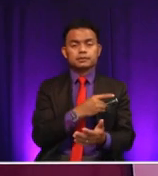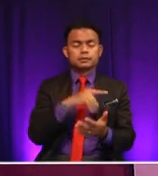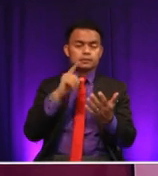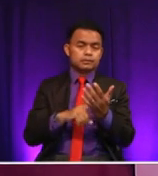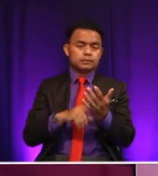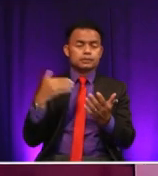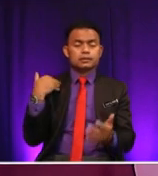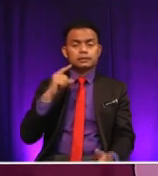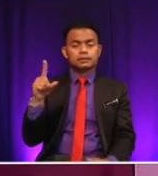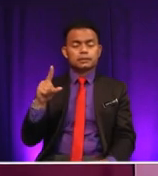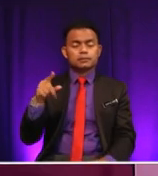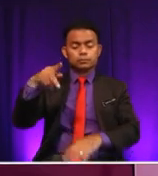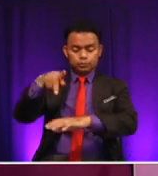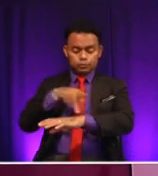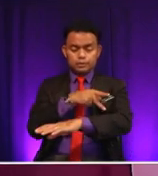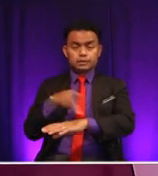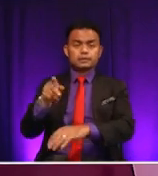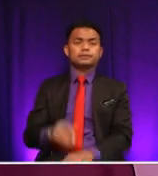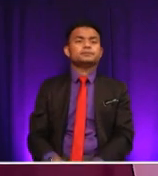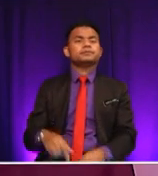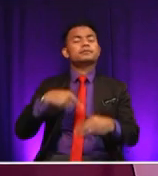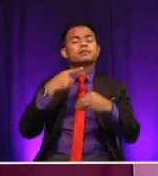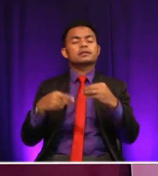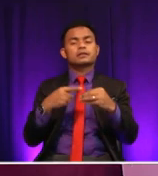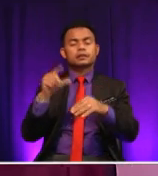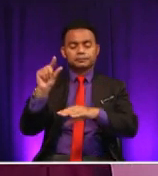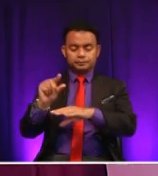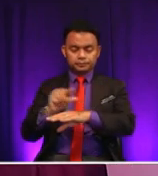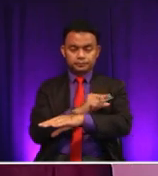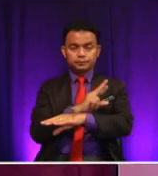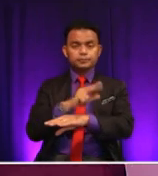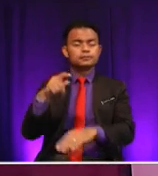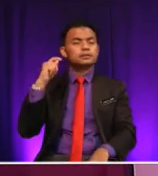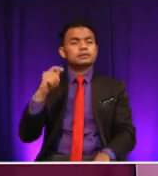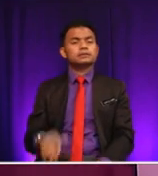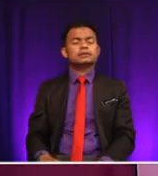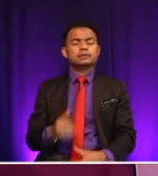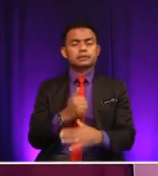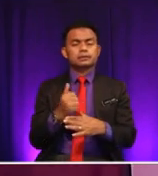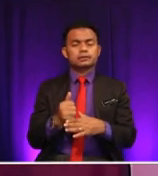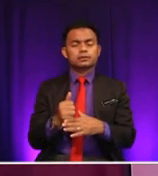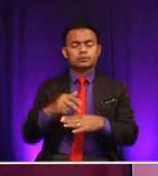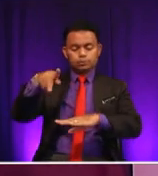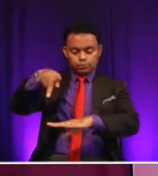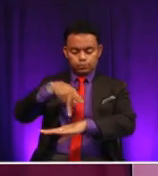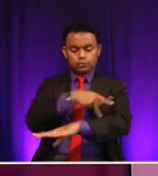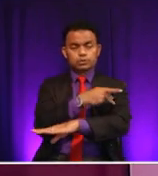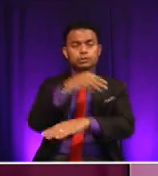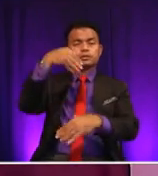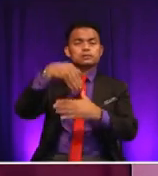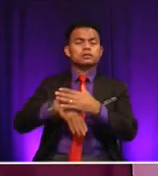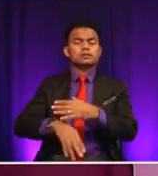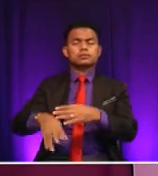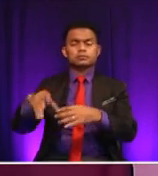oke karya puisi yaitu tentang gurindam tadi oke ataupun karya prosa tak kisah sama ada dalam drama dalam